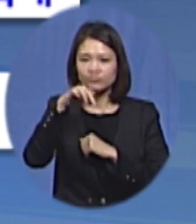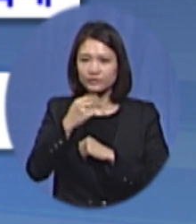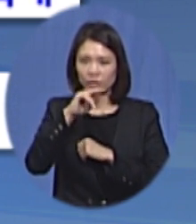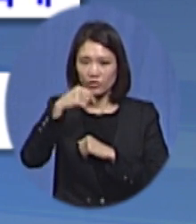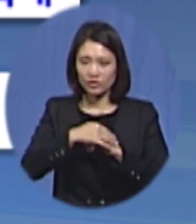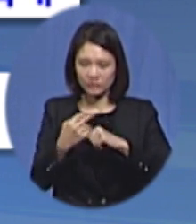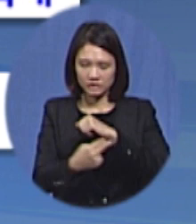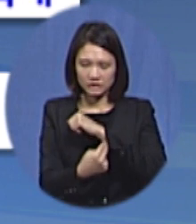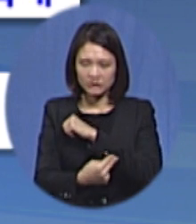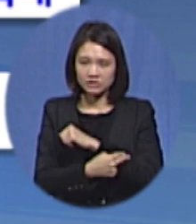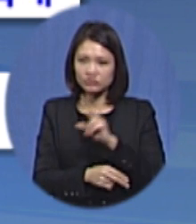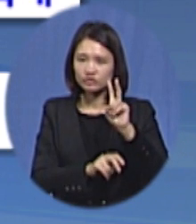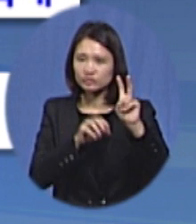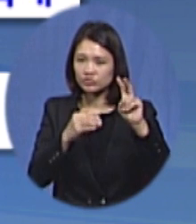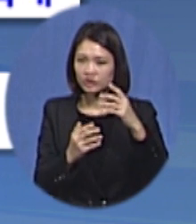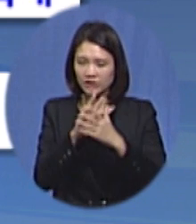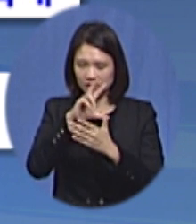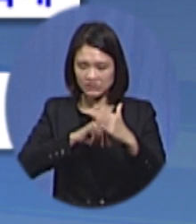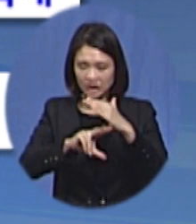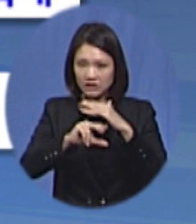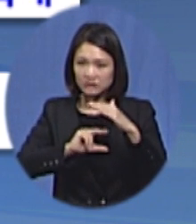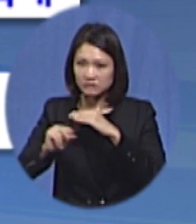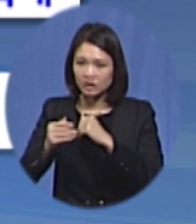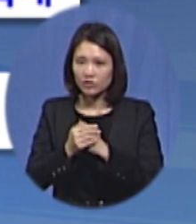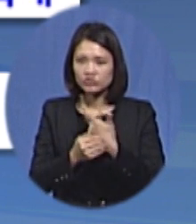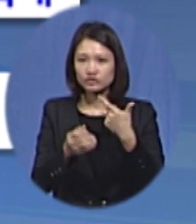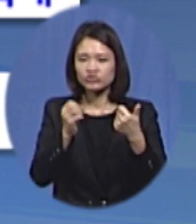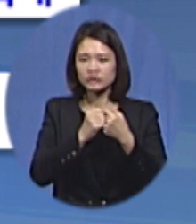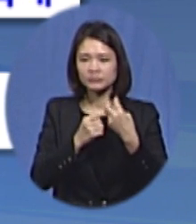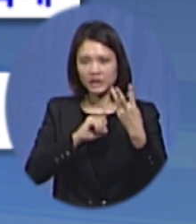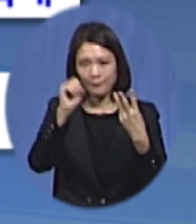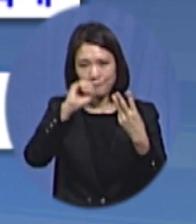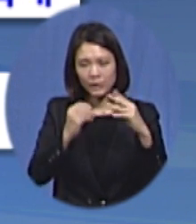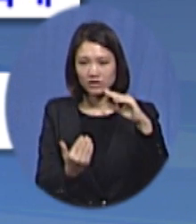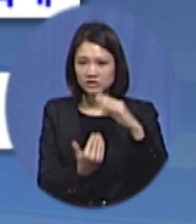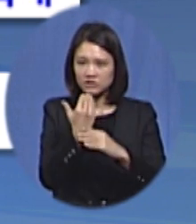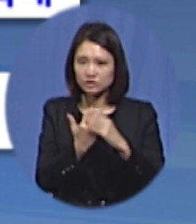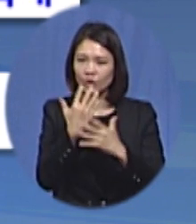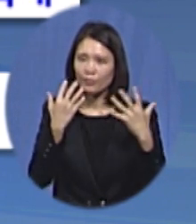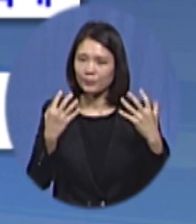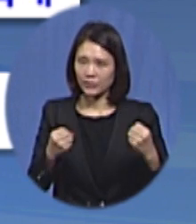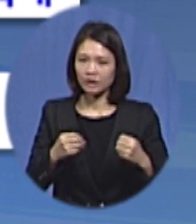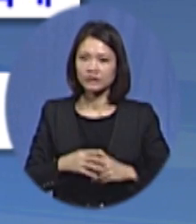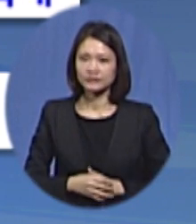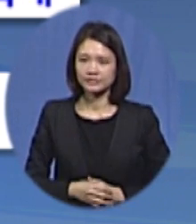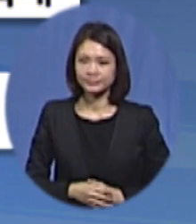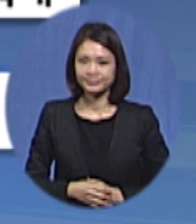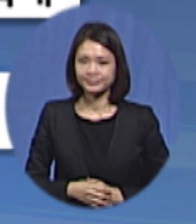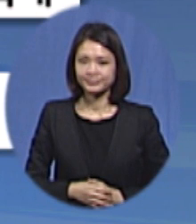중 20개 역사에서 전체 사고의 63%가 집중 발생했습니다.